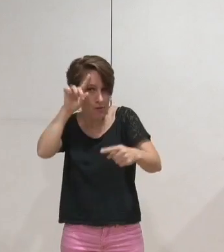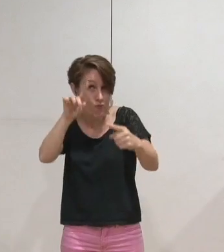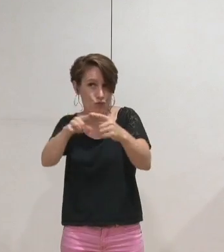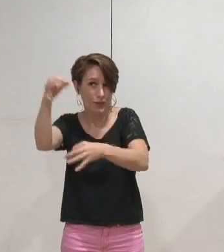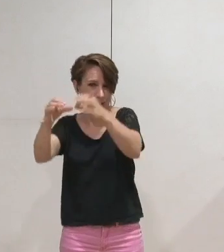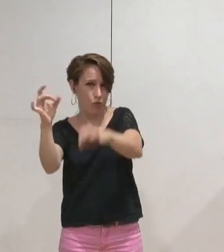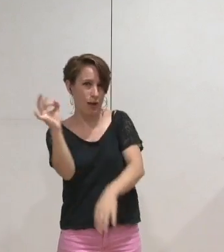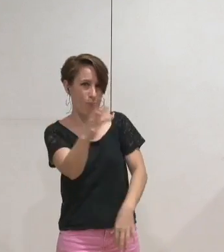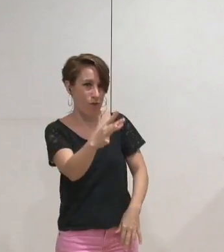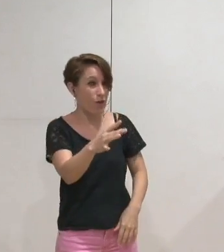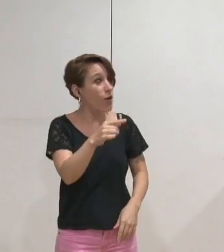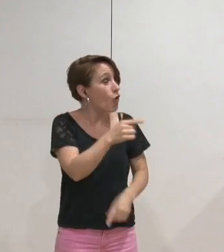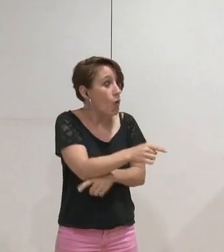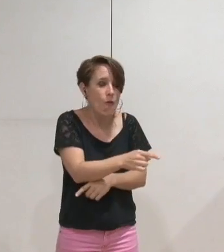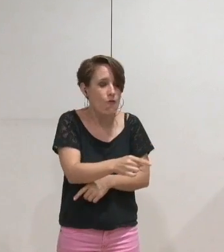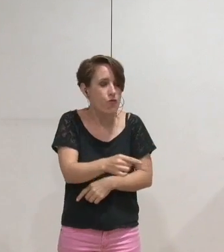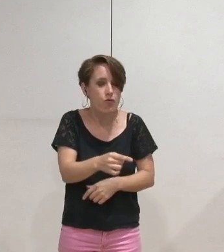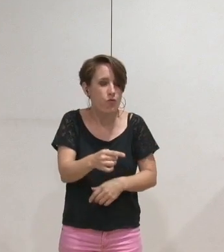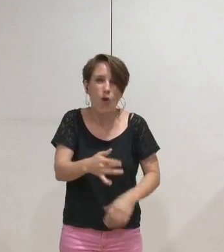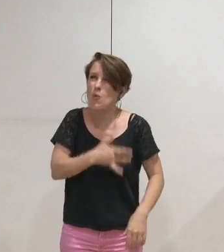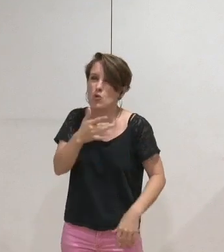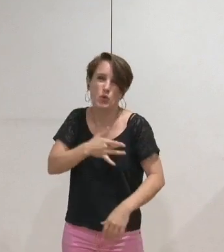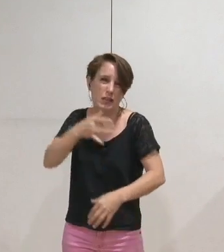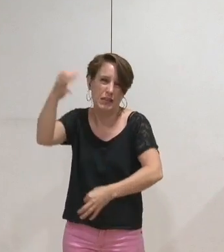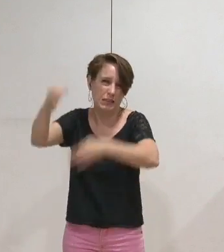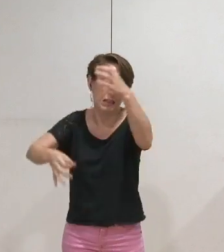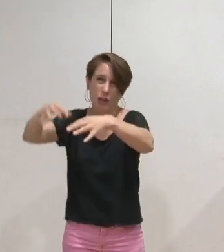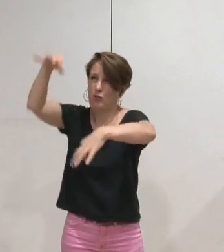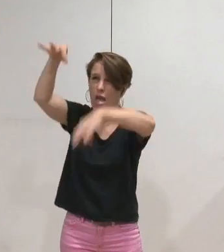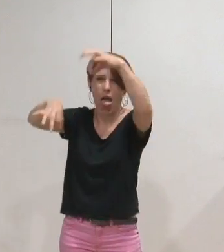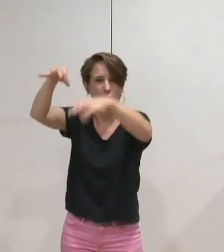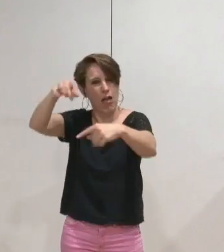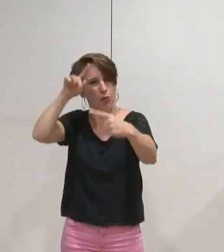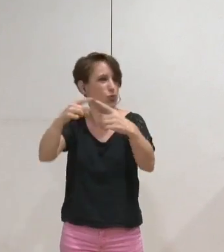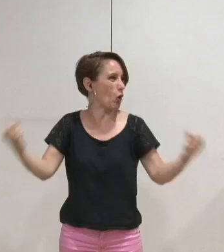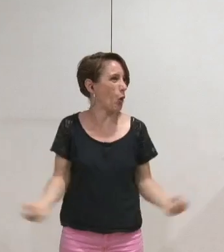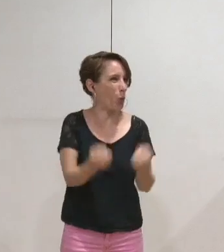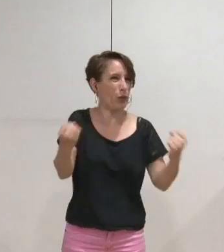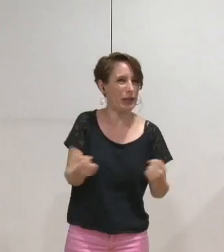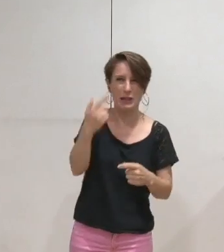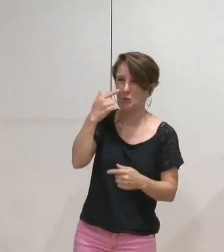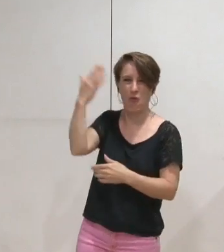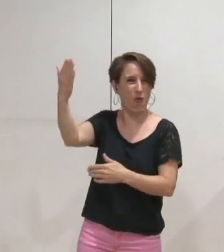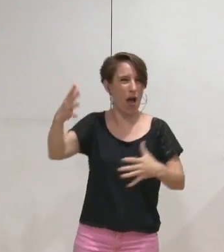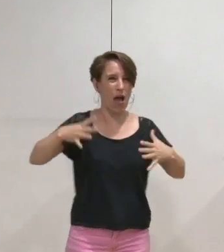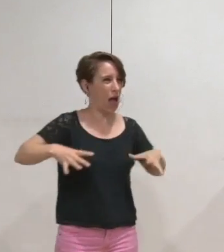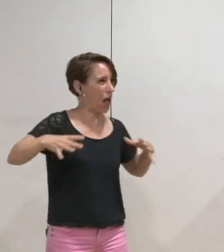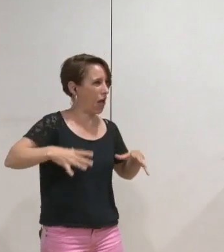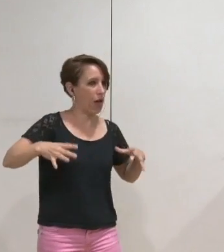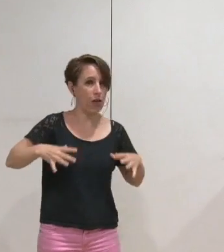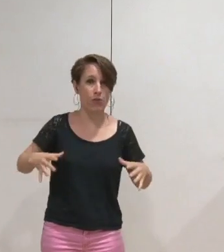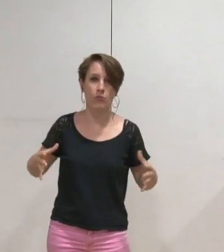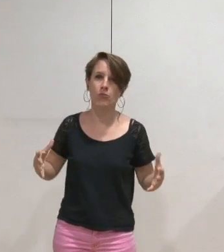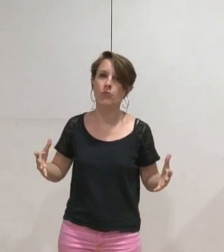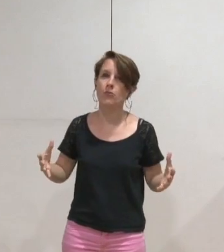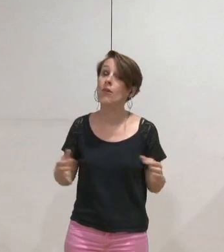avez instrumentalisé la justice à des fins de communication pour preuve c'est qu'il n'a pas fallu attendre